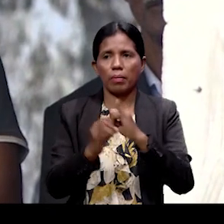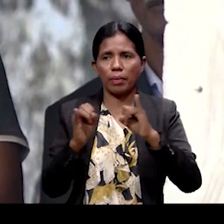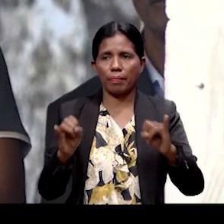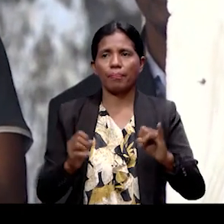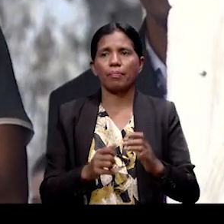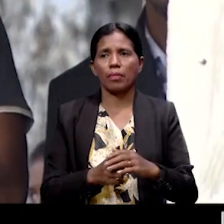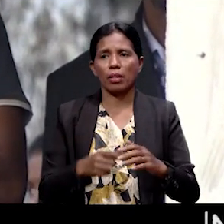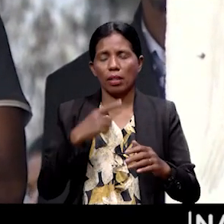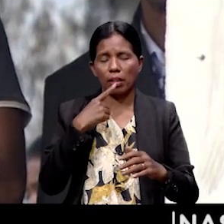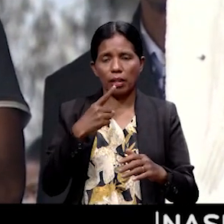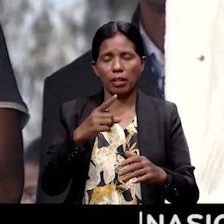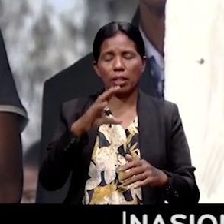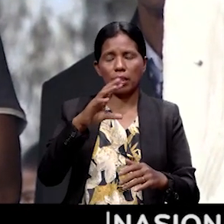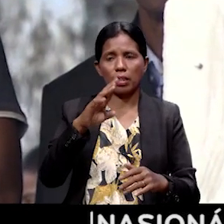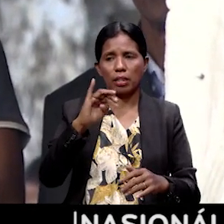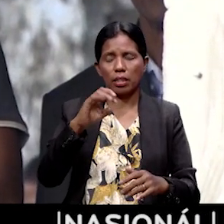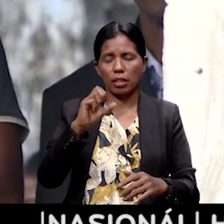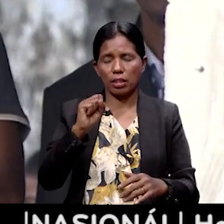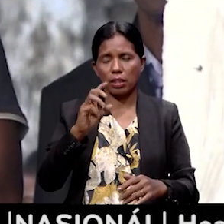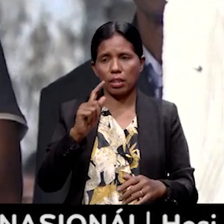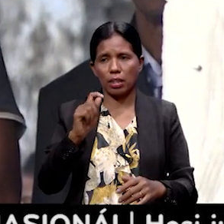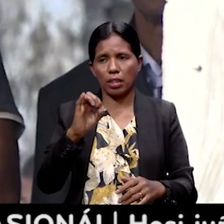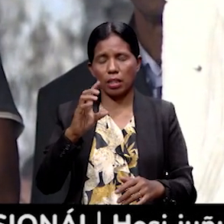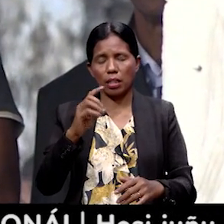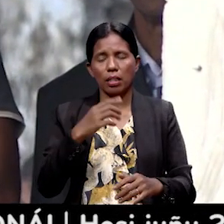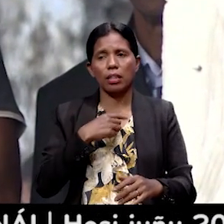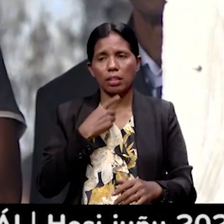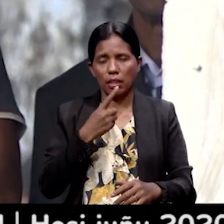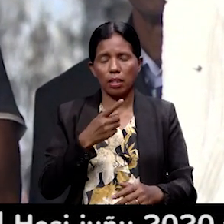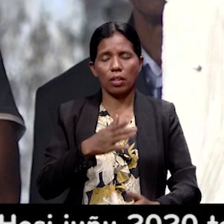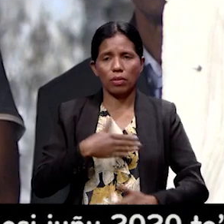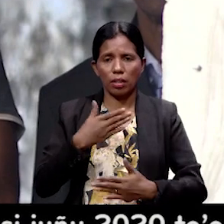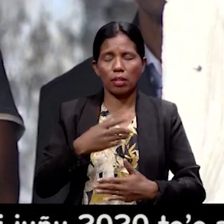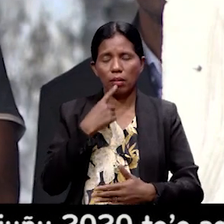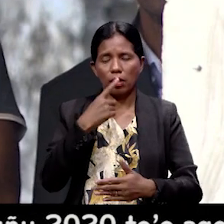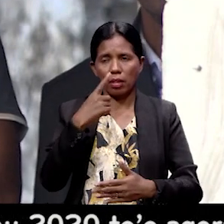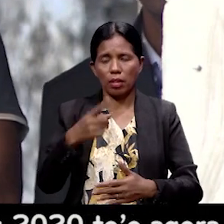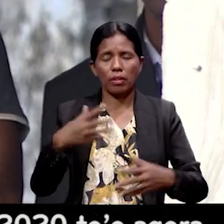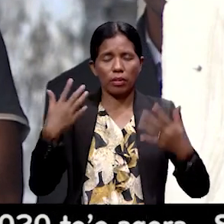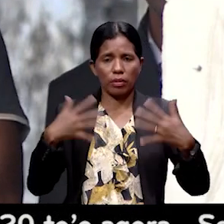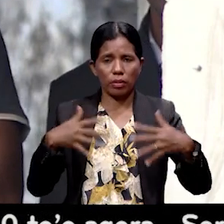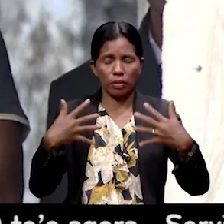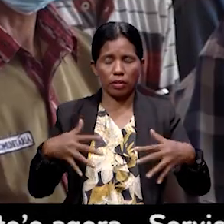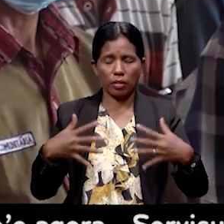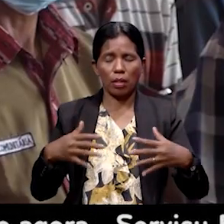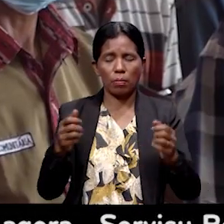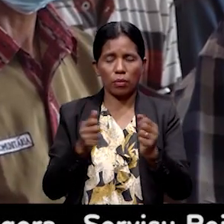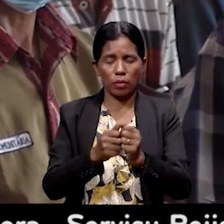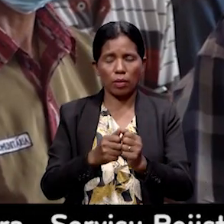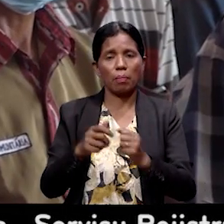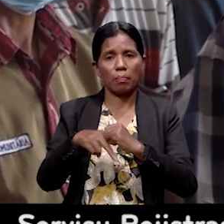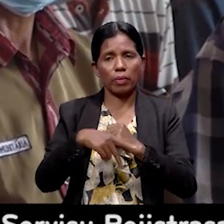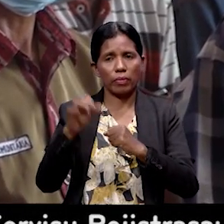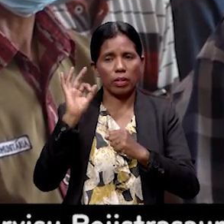Fununian Cristina da Silva no Madalena Fernandez da Silva hak solo kateten, konflitu entre fretelin oho malu, hahu husi